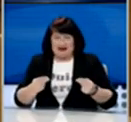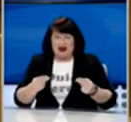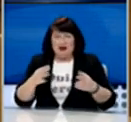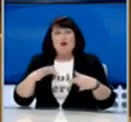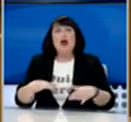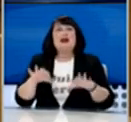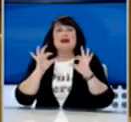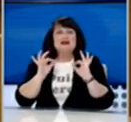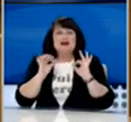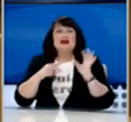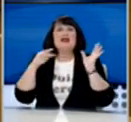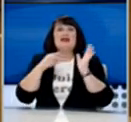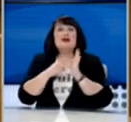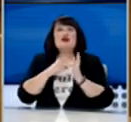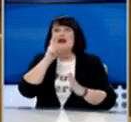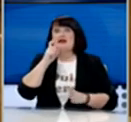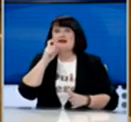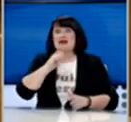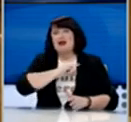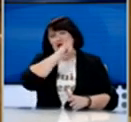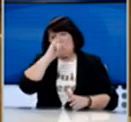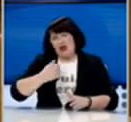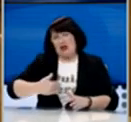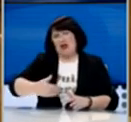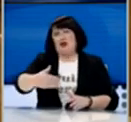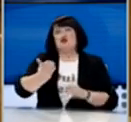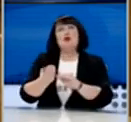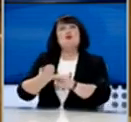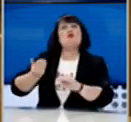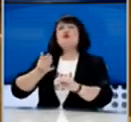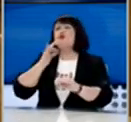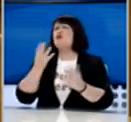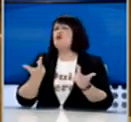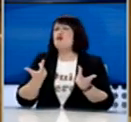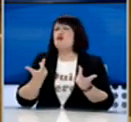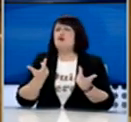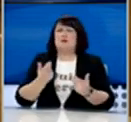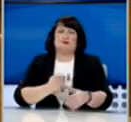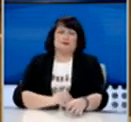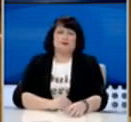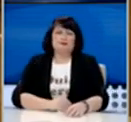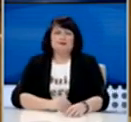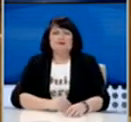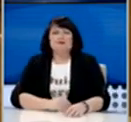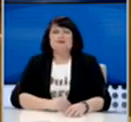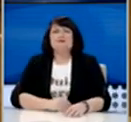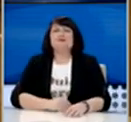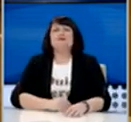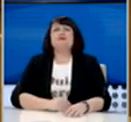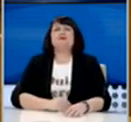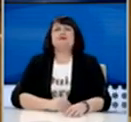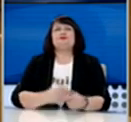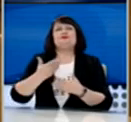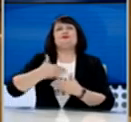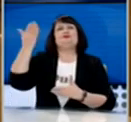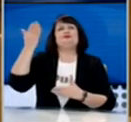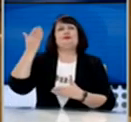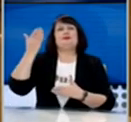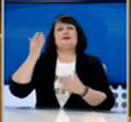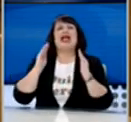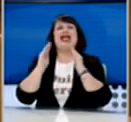ξεκινούν από το 2010 και όχι νωρίτερα υπάρχει ένα φύλλο της εφημερίδας